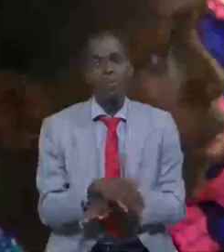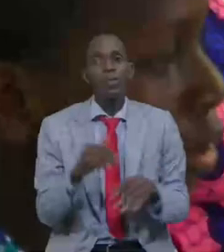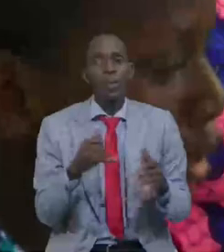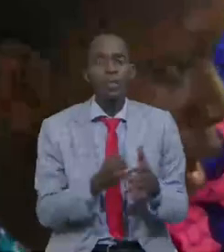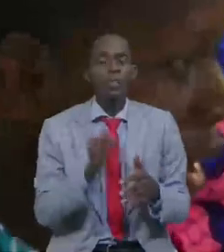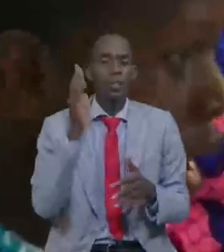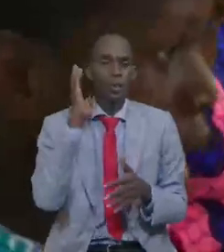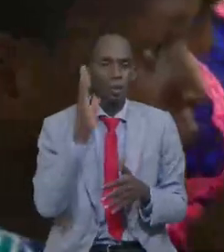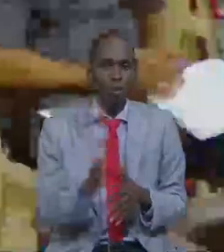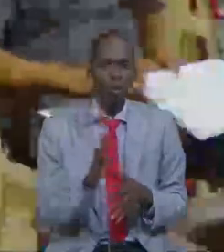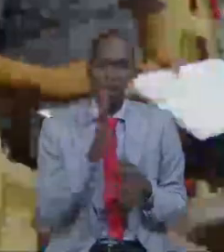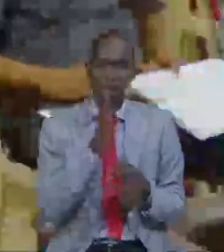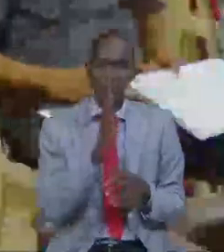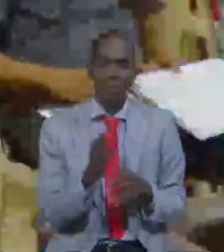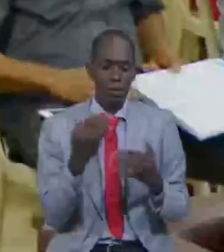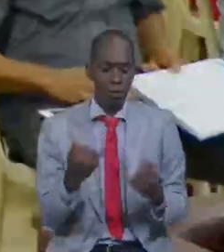quiconque dans ta vie,